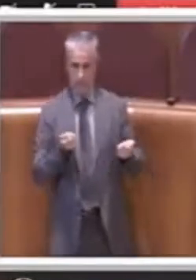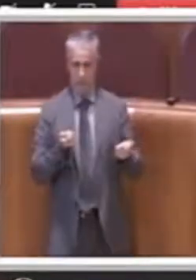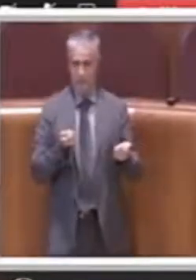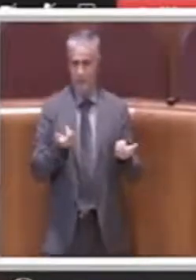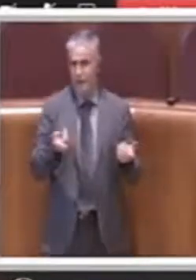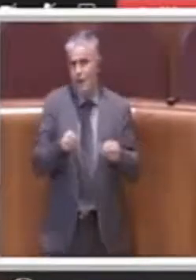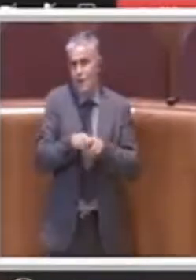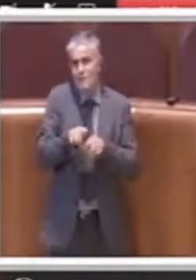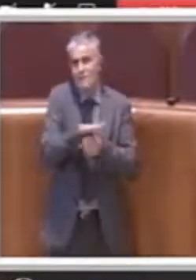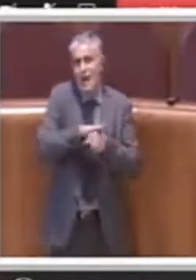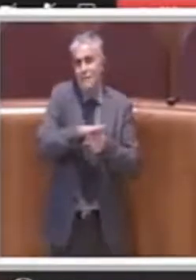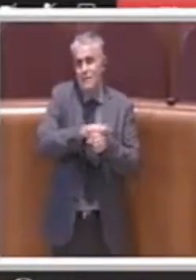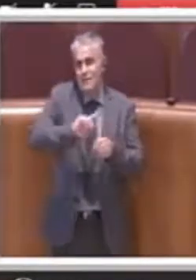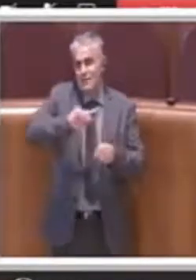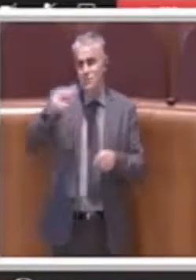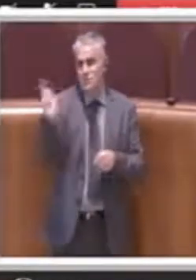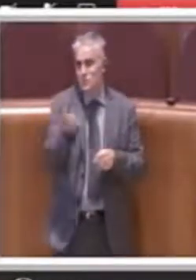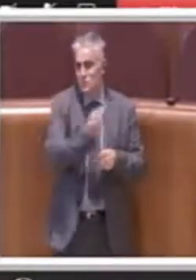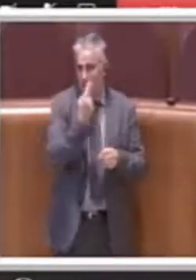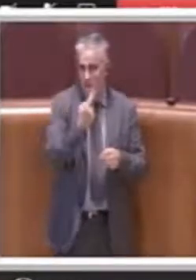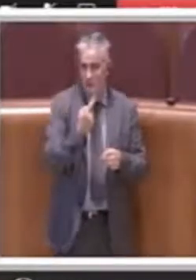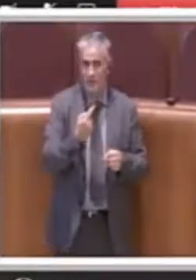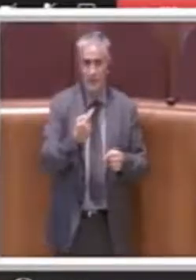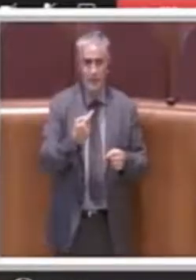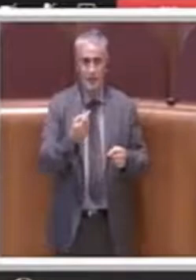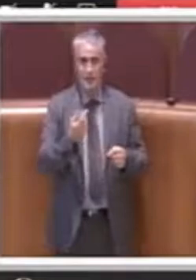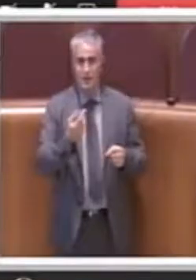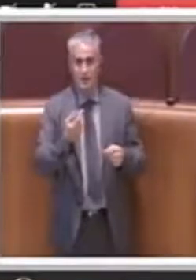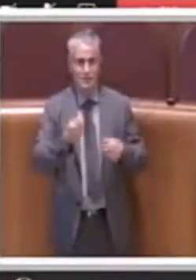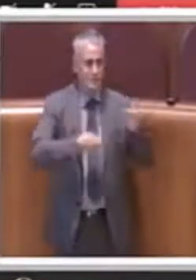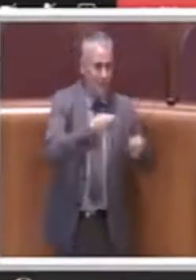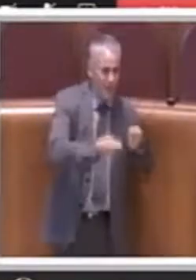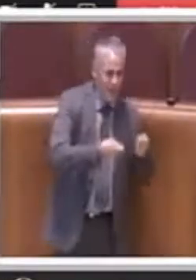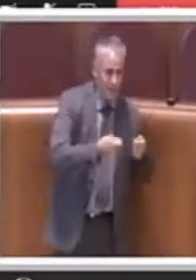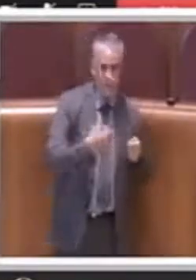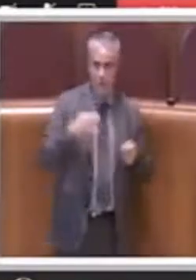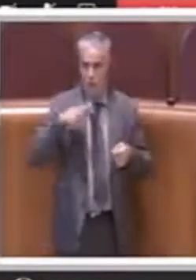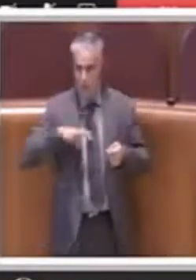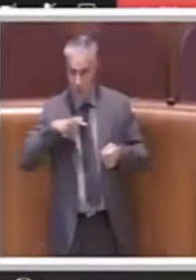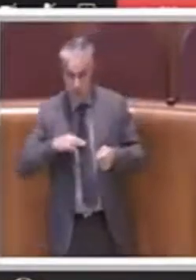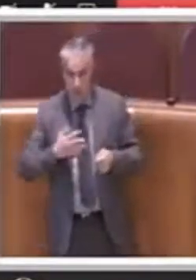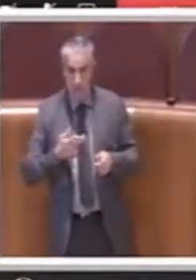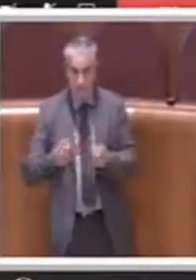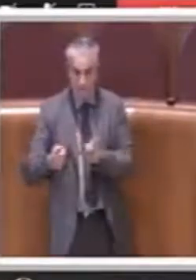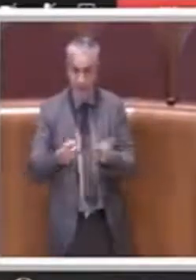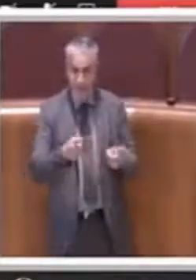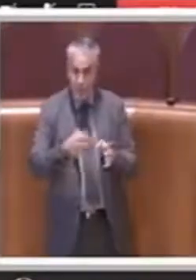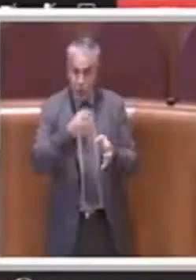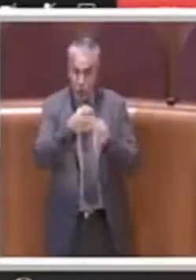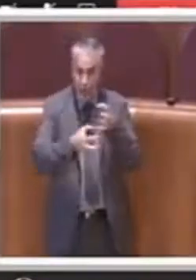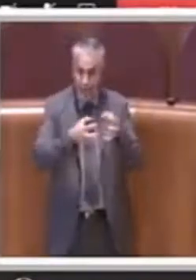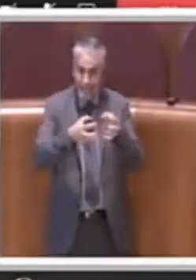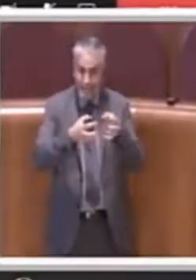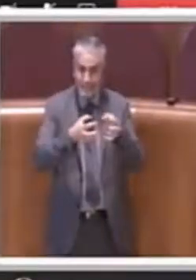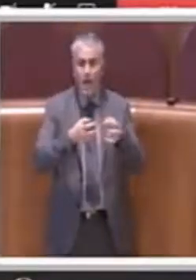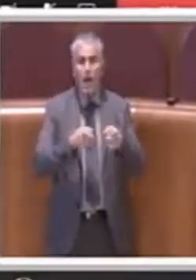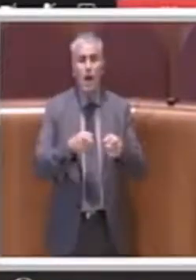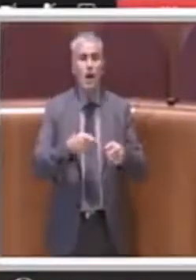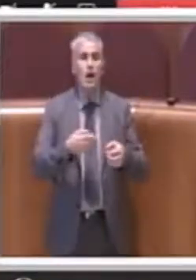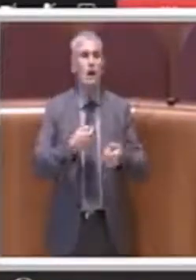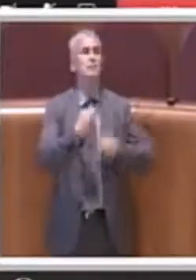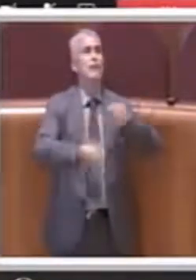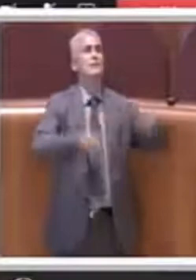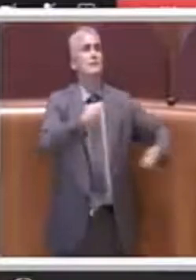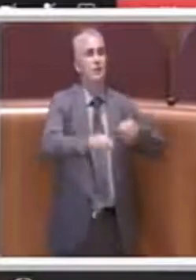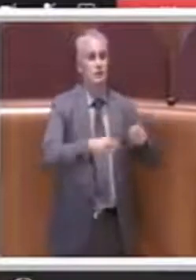nelle buone famiglie, ovviamente, quando ci si trova in condizioni di crisi economico-finanziaria, si rivedono le spese, si rivedono le entrate, si